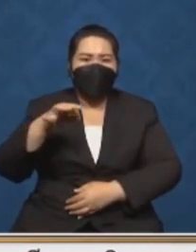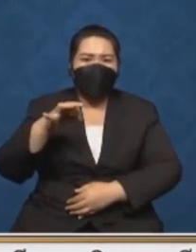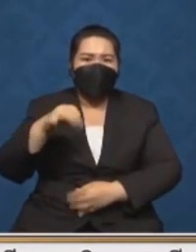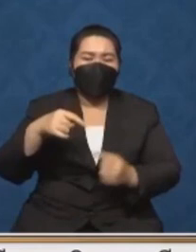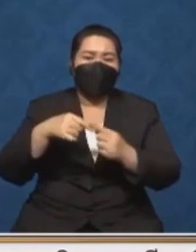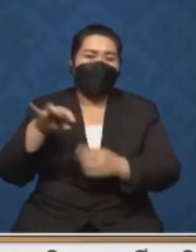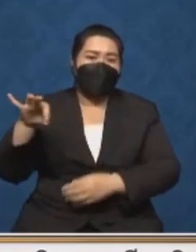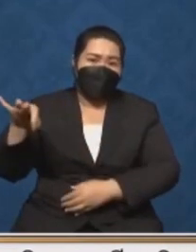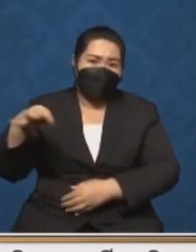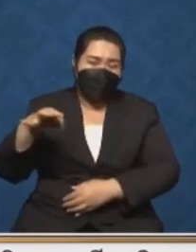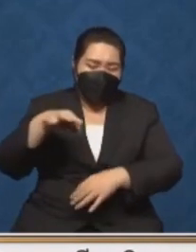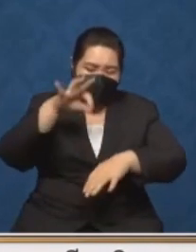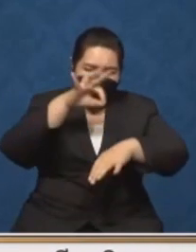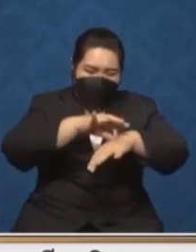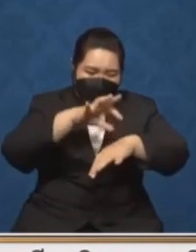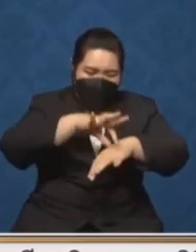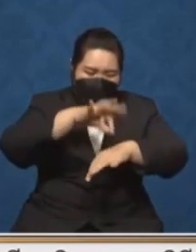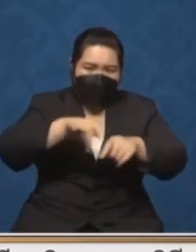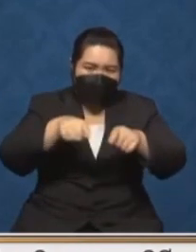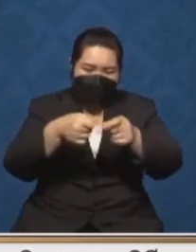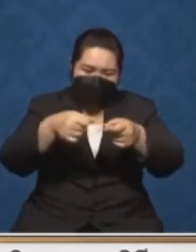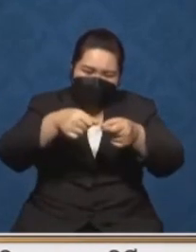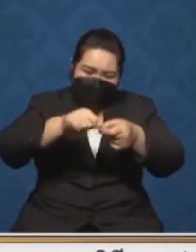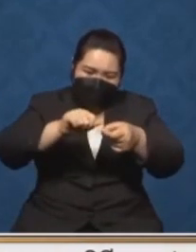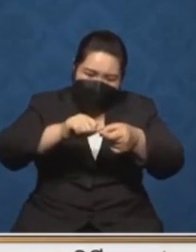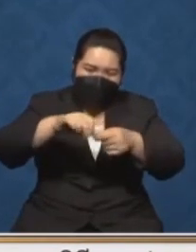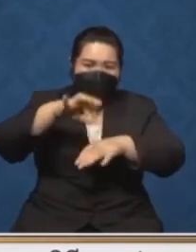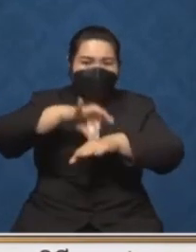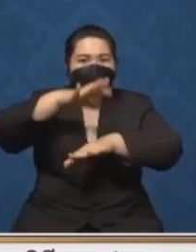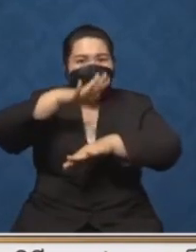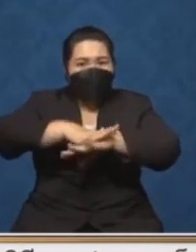ดูดเลือด เช่นเห็บ แมลงวันยุง